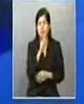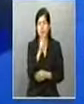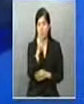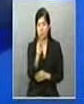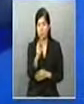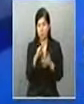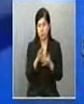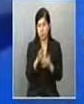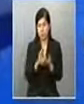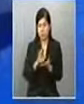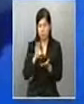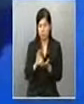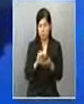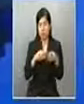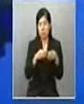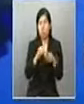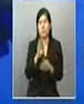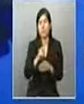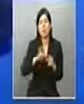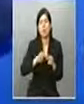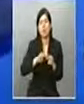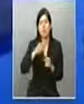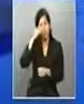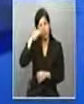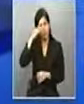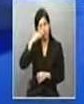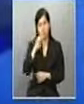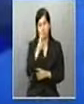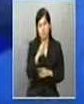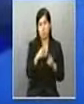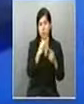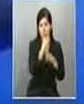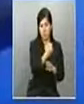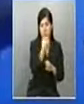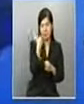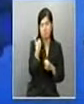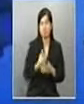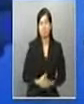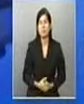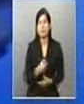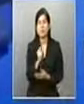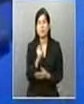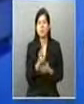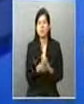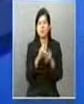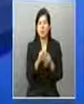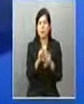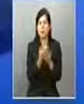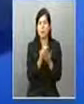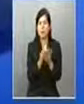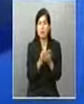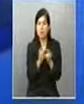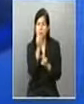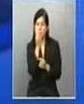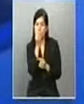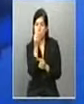ดหุ้นไทยหุ้นในกลุ่มน้ำมันในเครือปตท.ยังน่าสนใจค่ะหุ้นปันผลเด่นน่าจะน่าสนใจในทิศทางของอัตราดอกเบี้ยต่ำนะคะ